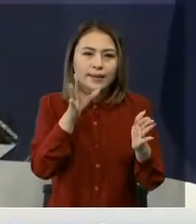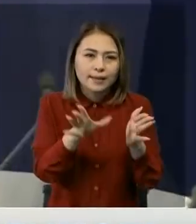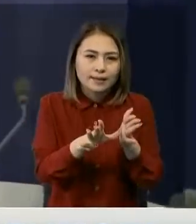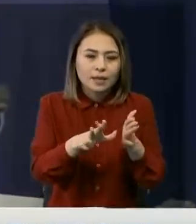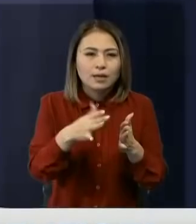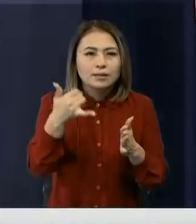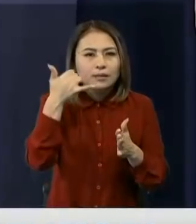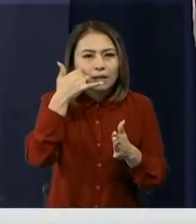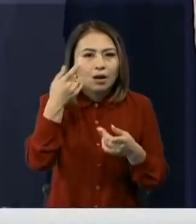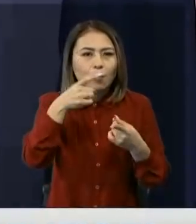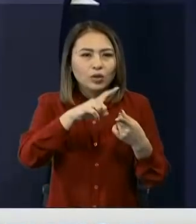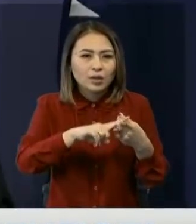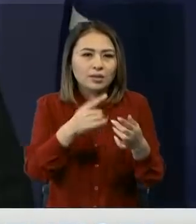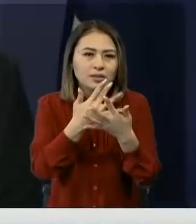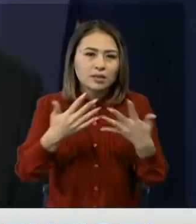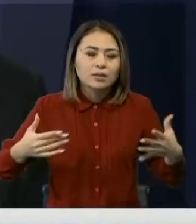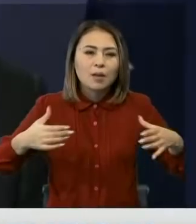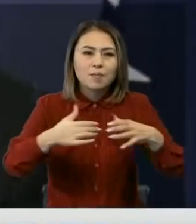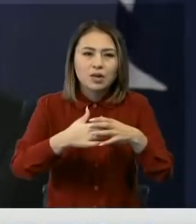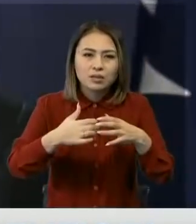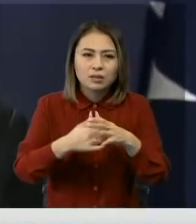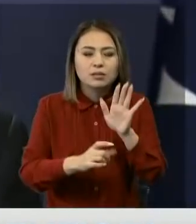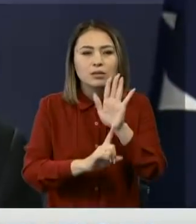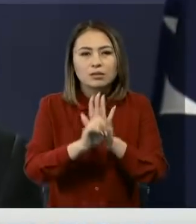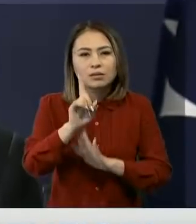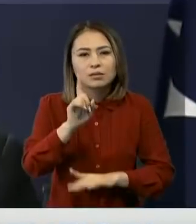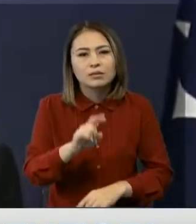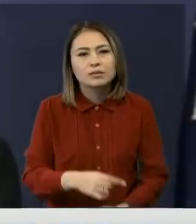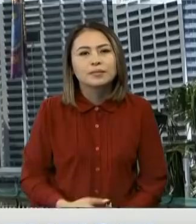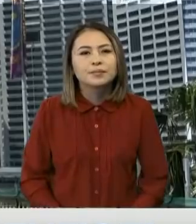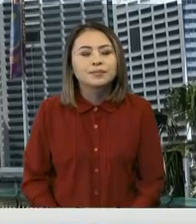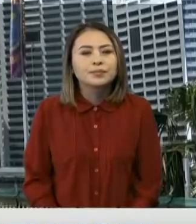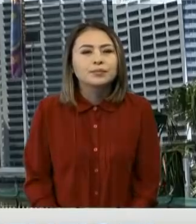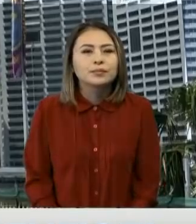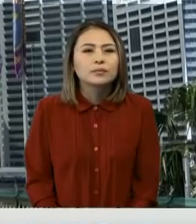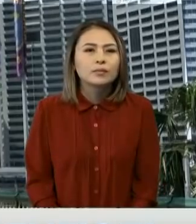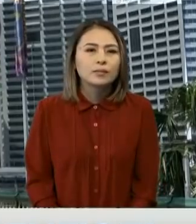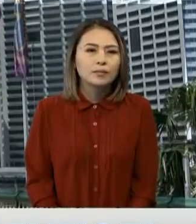энергетика және телекоммуникация саласындағы компанияларға да санкциялар салды.